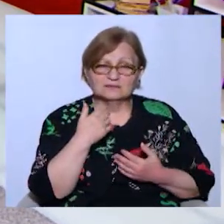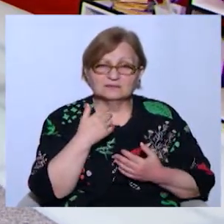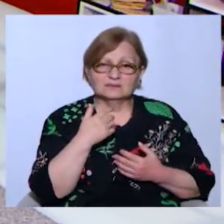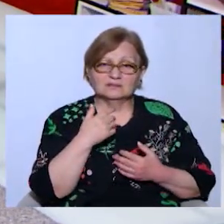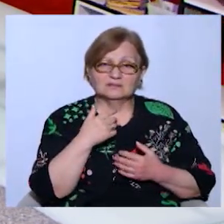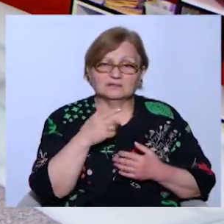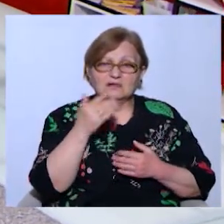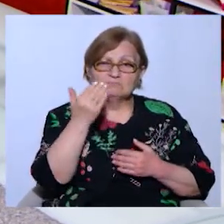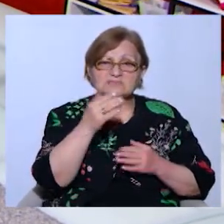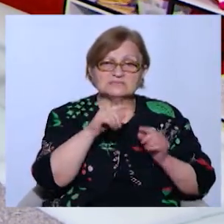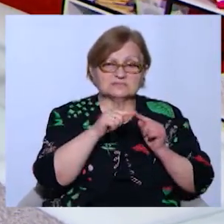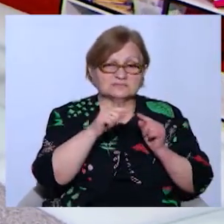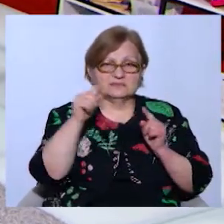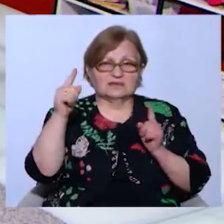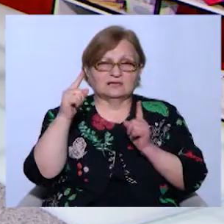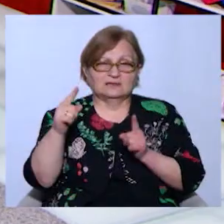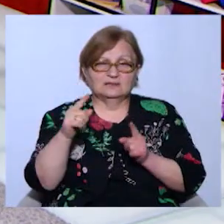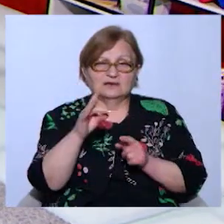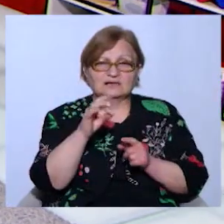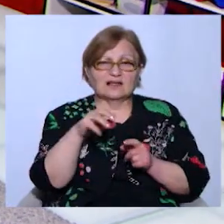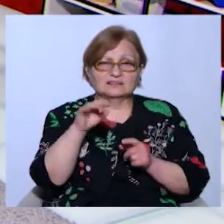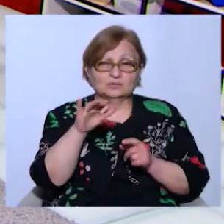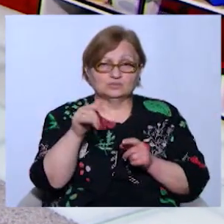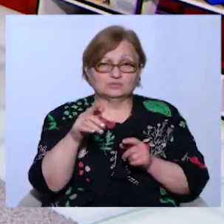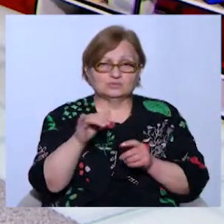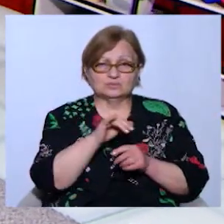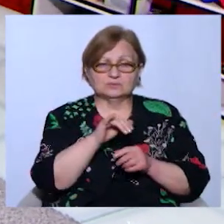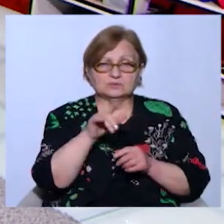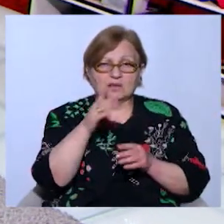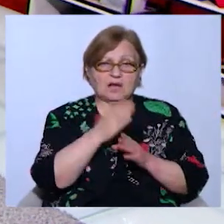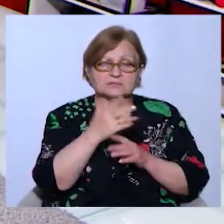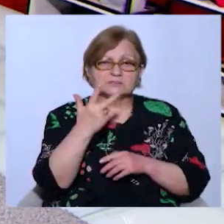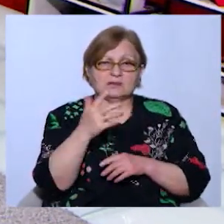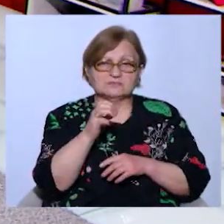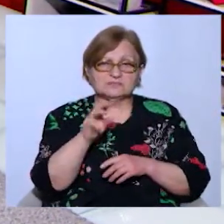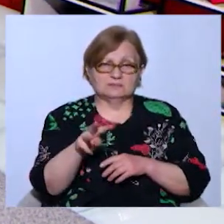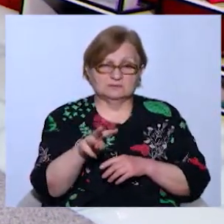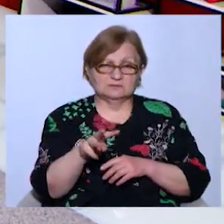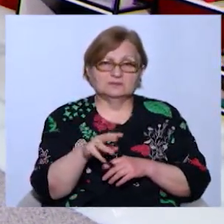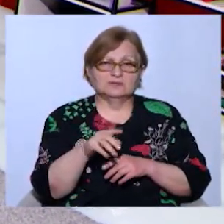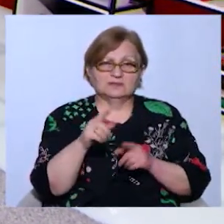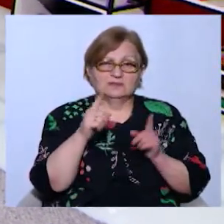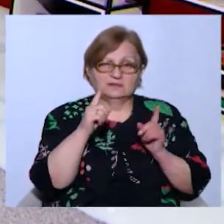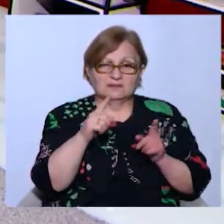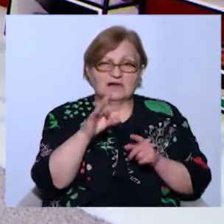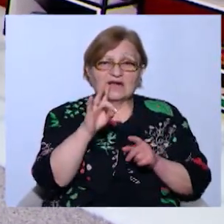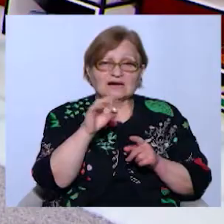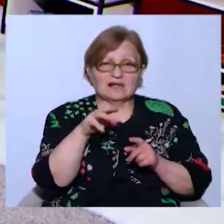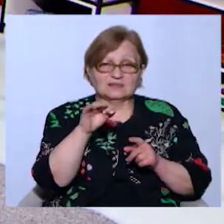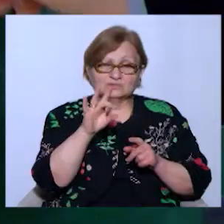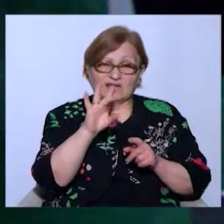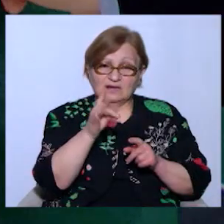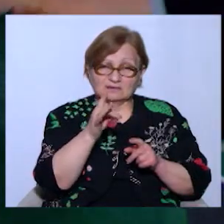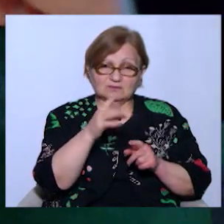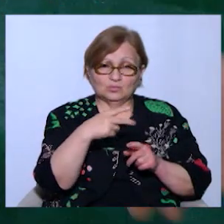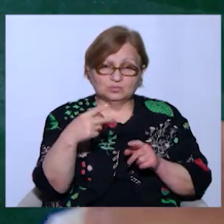წრეწირის რადიუსი უდრის 3 სანტიმეტრს. მეუბნებიან, წრეწირის რადიუსი